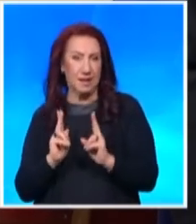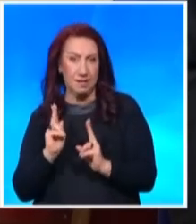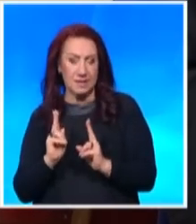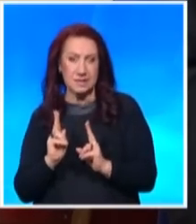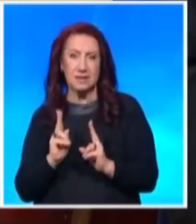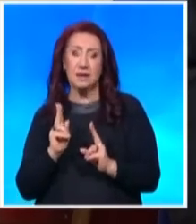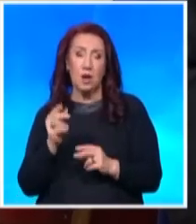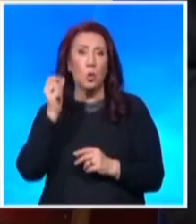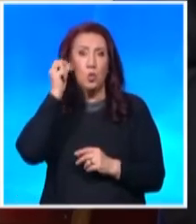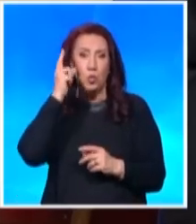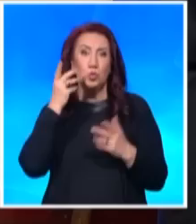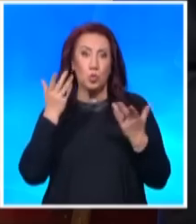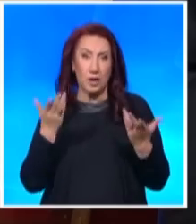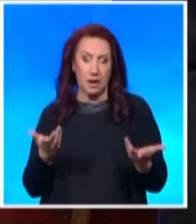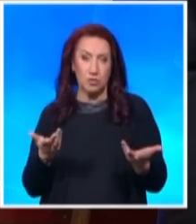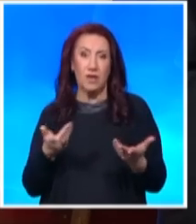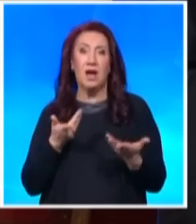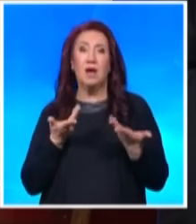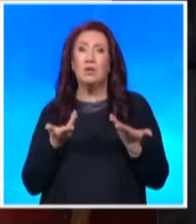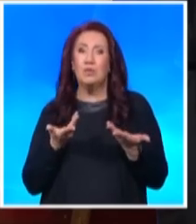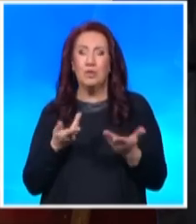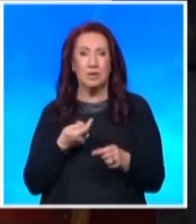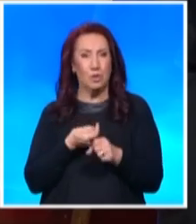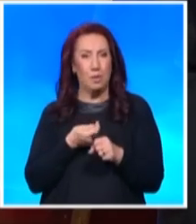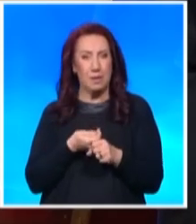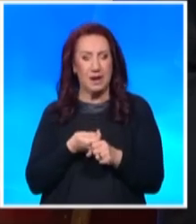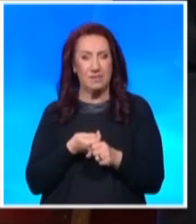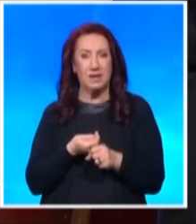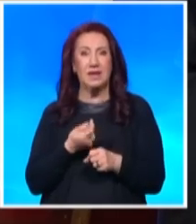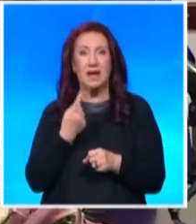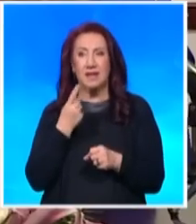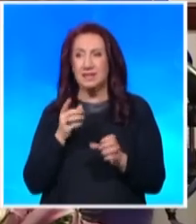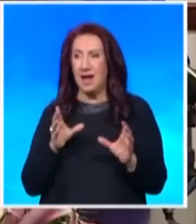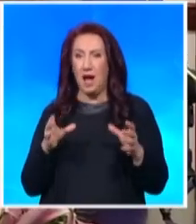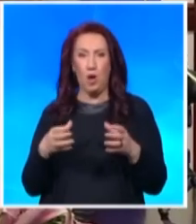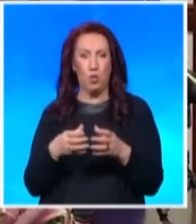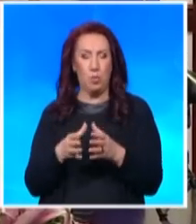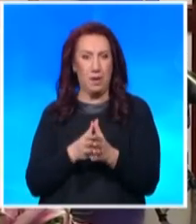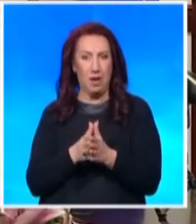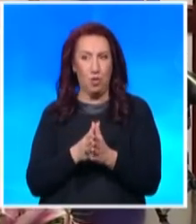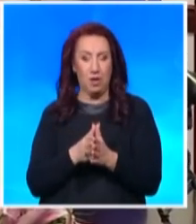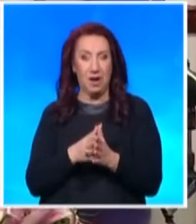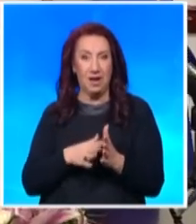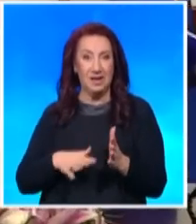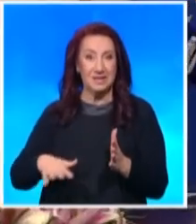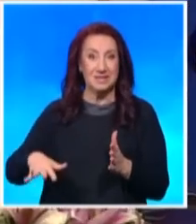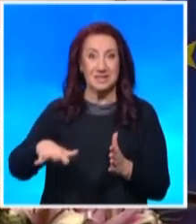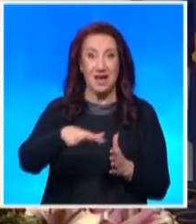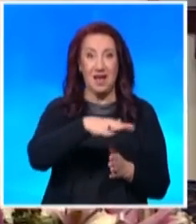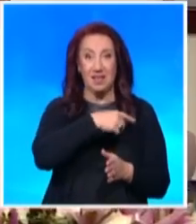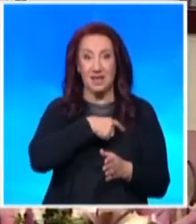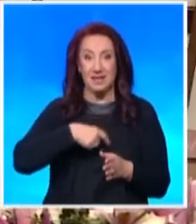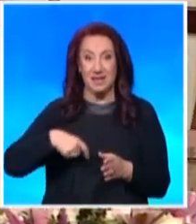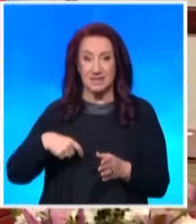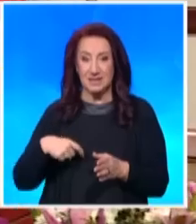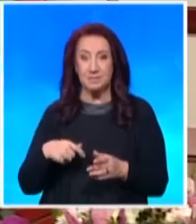сметка е това, което прави от една група хора нация. И днес Велислав Минеков не пожела да отговори на